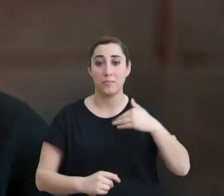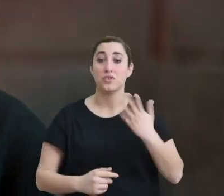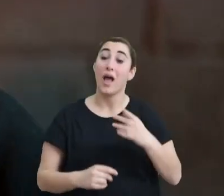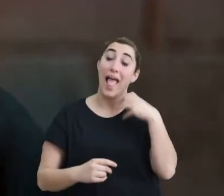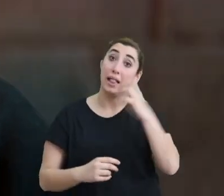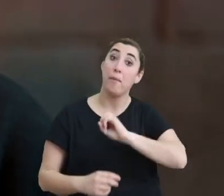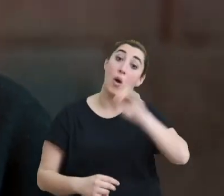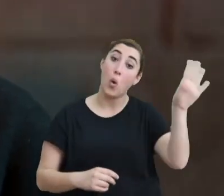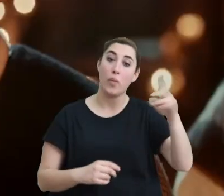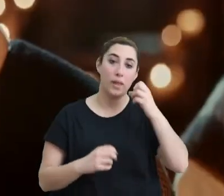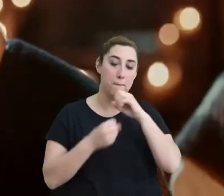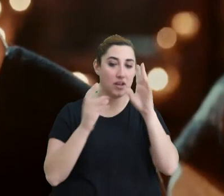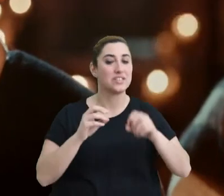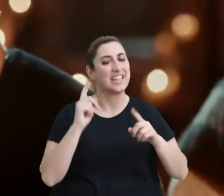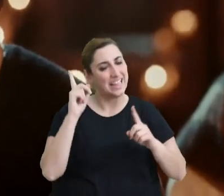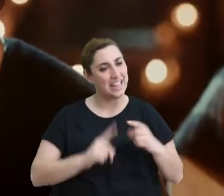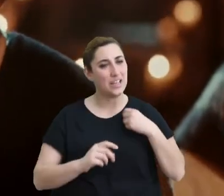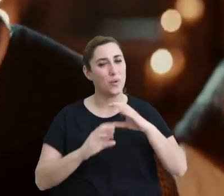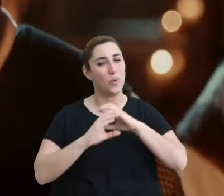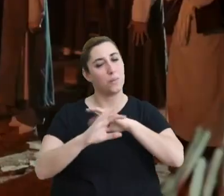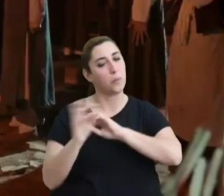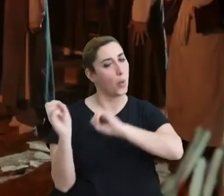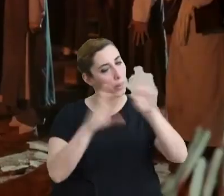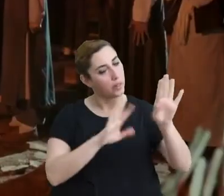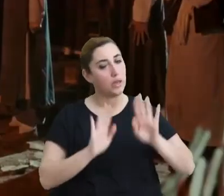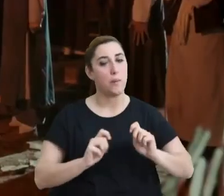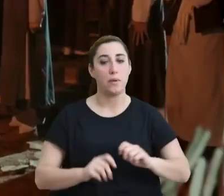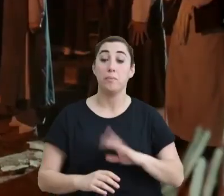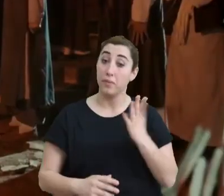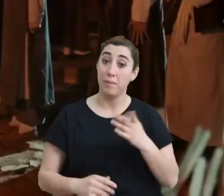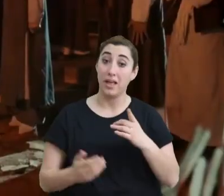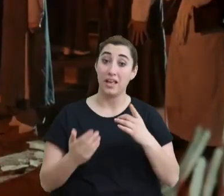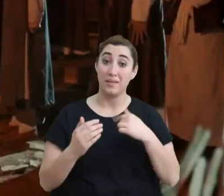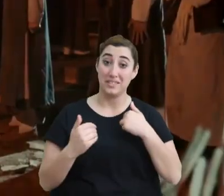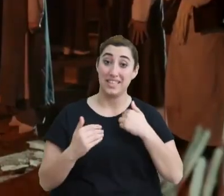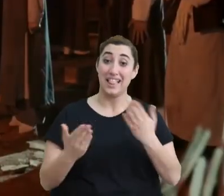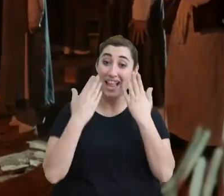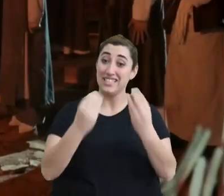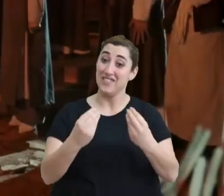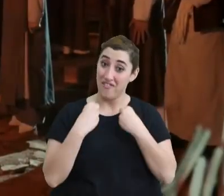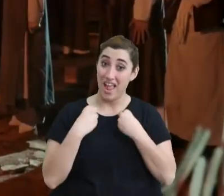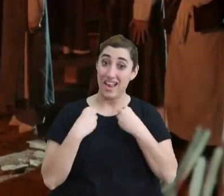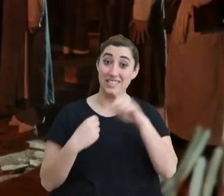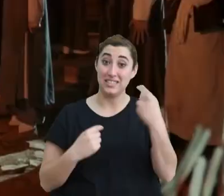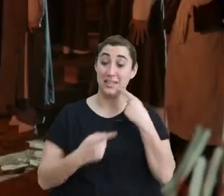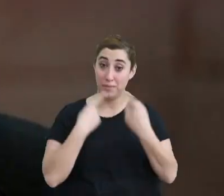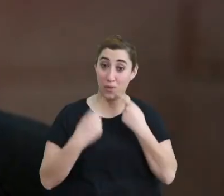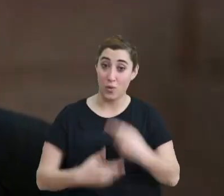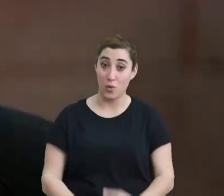gönderin Şeyh Efendimiz'e bahçede. İlk kervanla gönderildi bile. Demek ders verir bize Şeyh Efendimiz bir